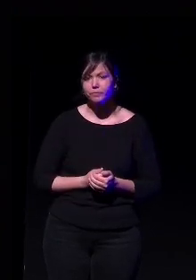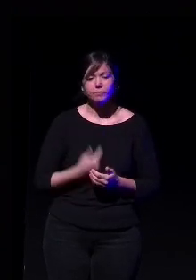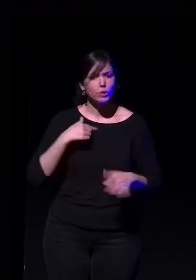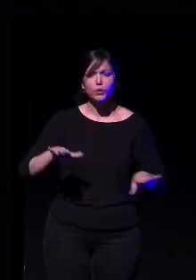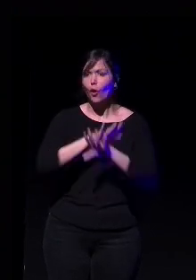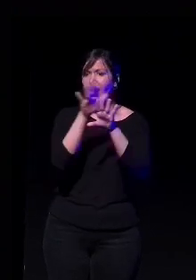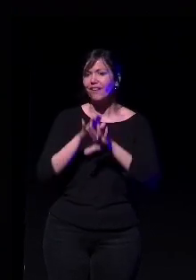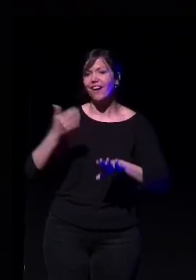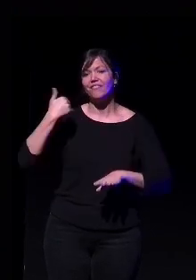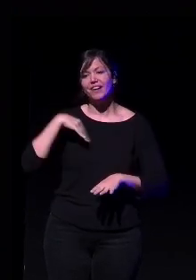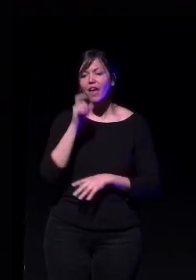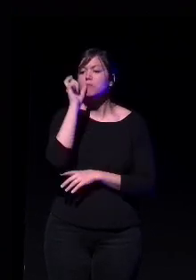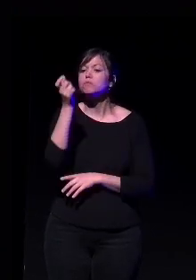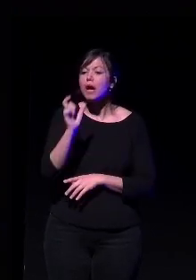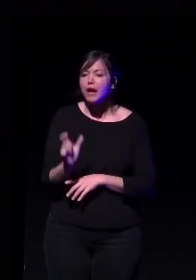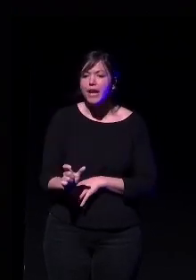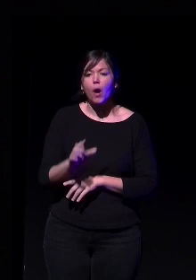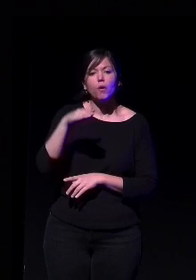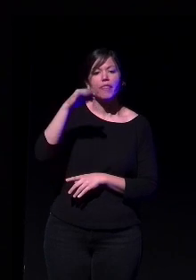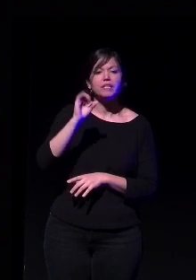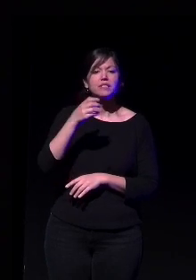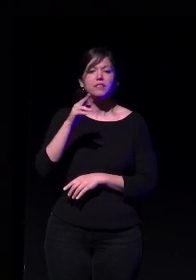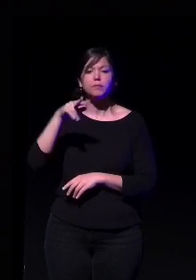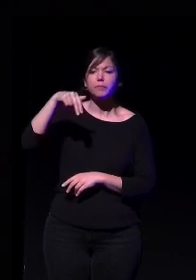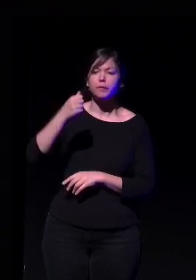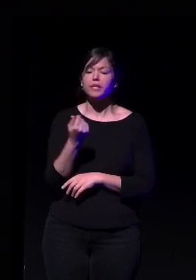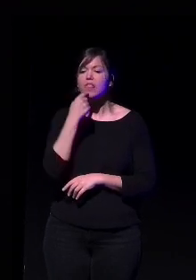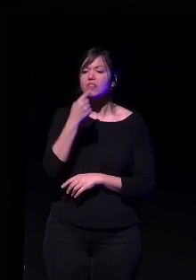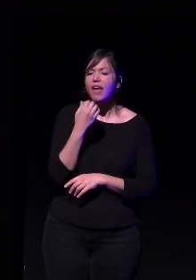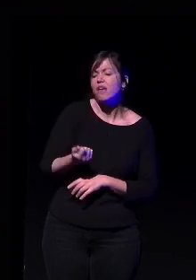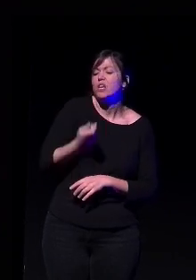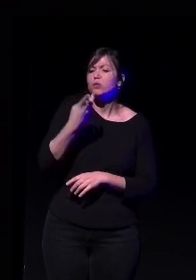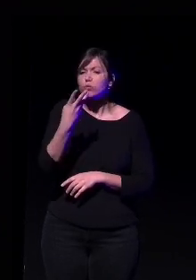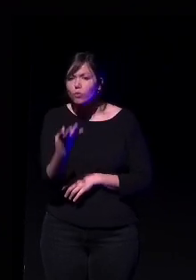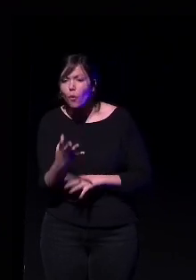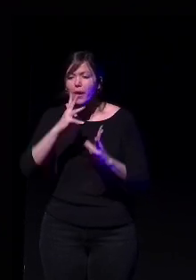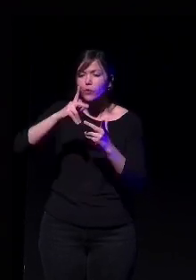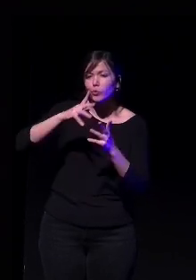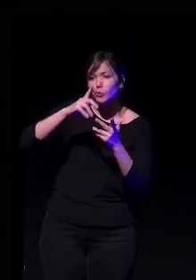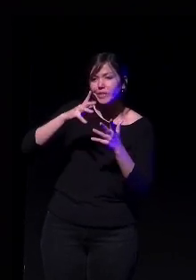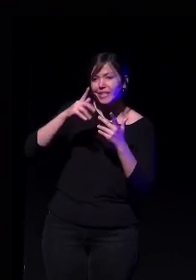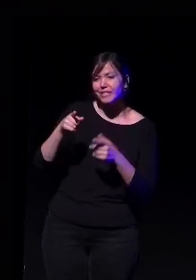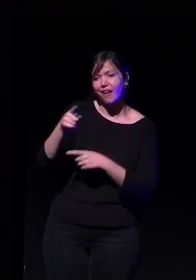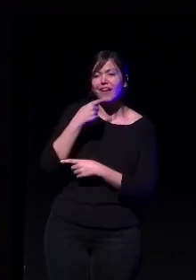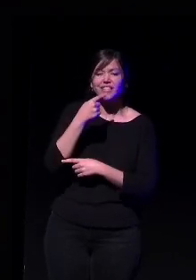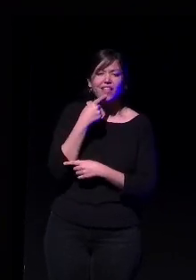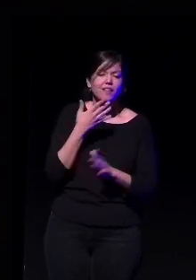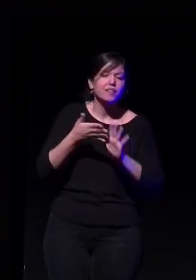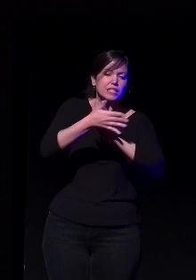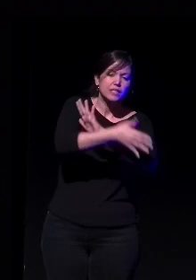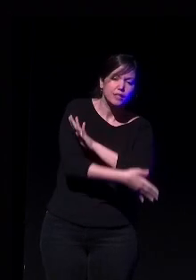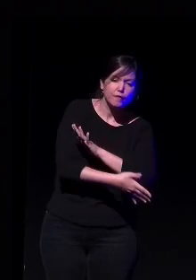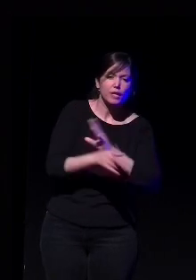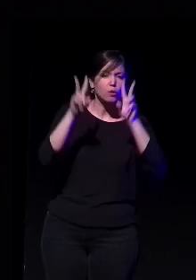Acabo manllevant paraules de la Mercè Sivina quan parlava de xifres i de les notícies i de que aquestes sempre signifiquen un